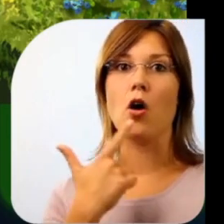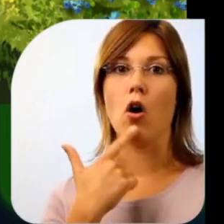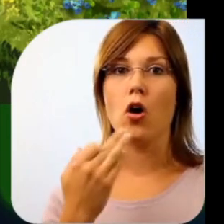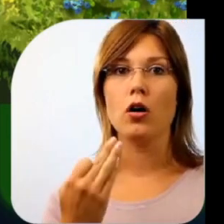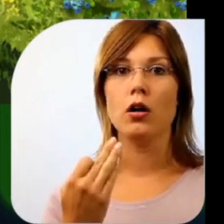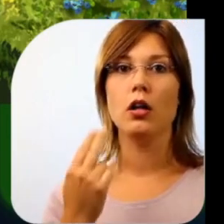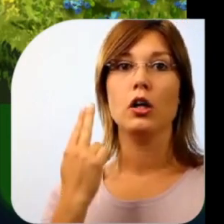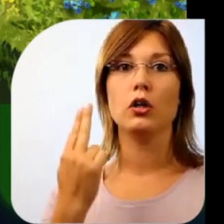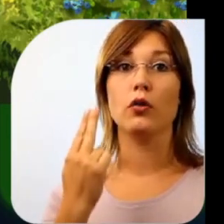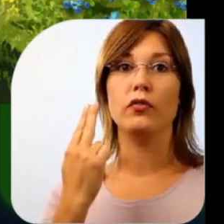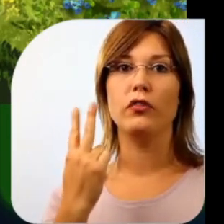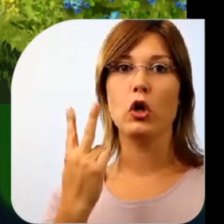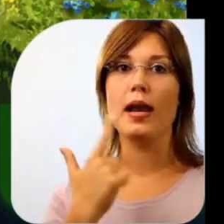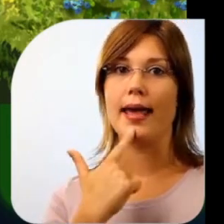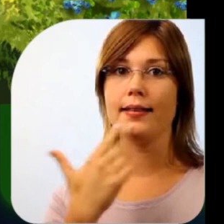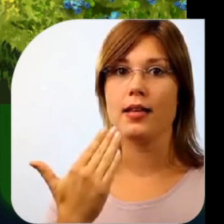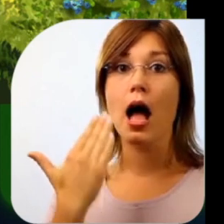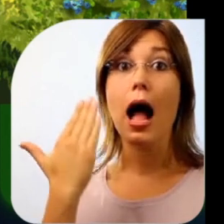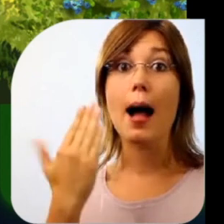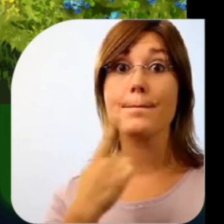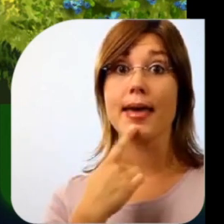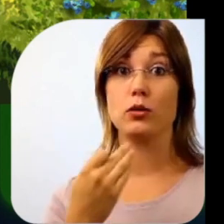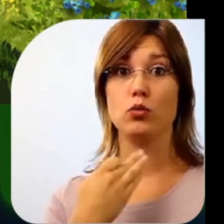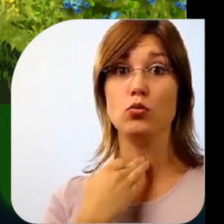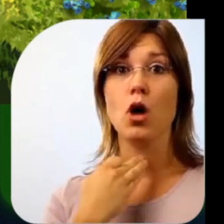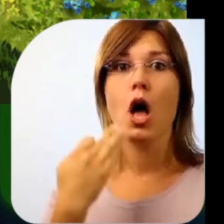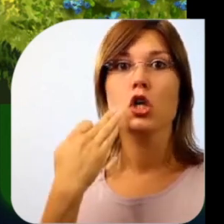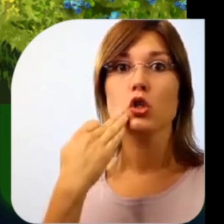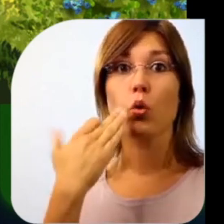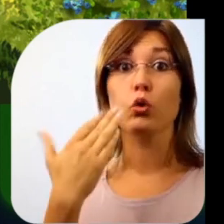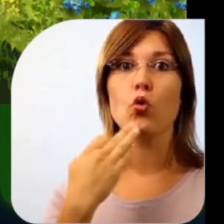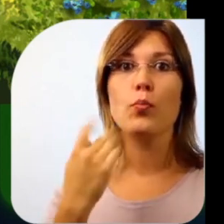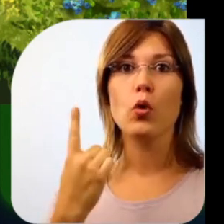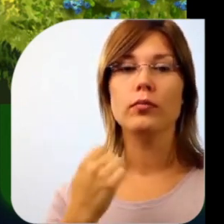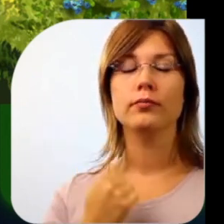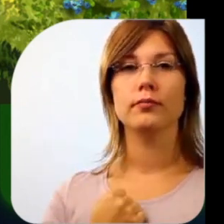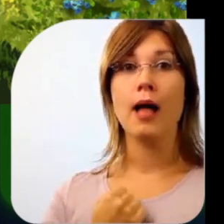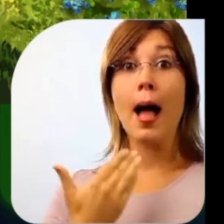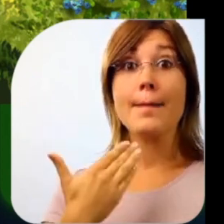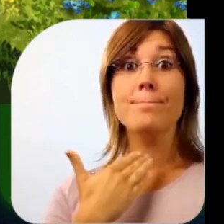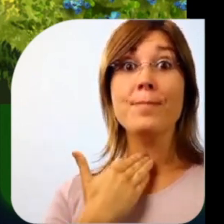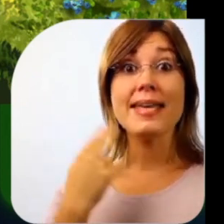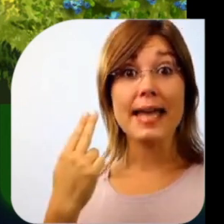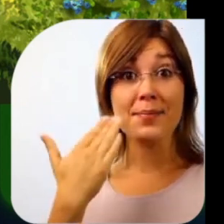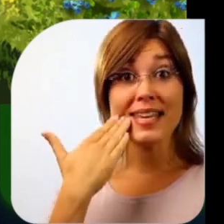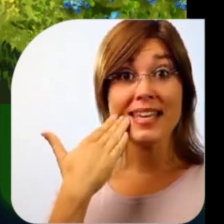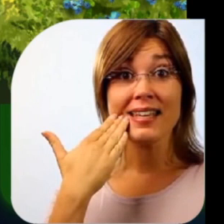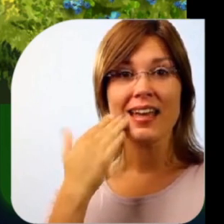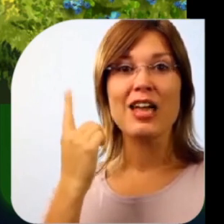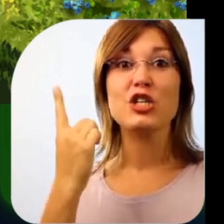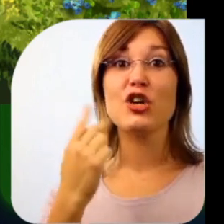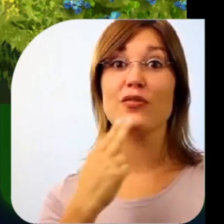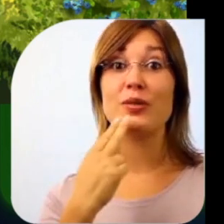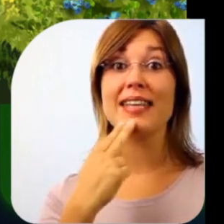C'est alors que Violette aperçut son troupeau. « Mes